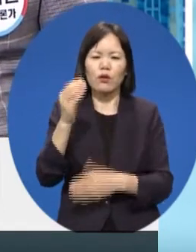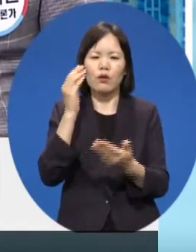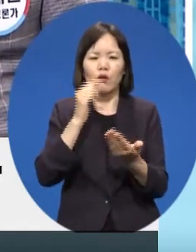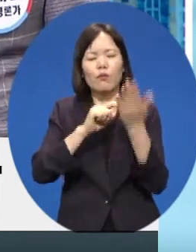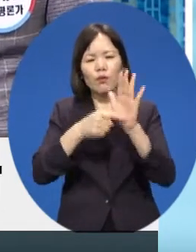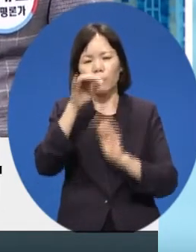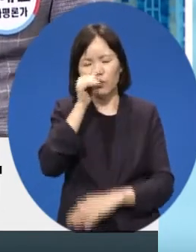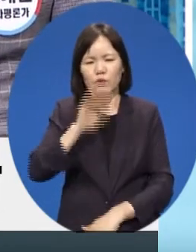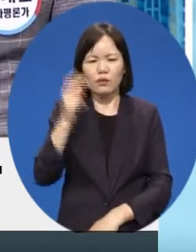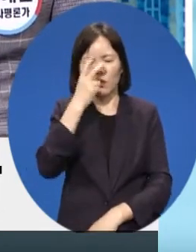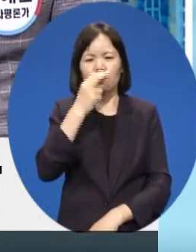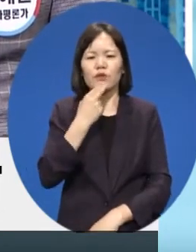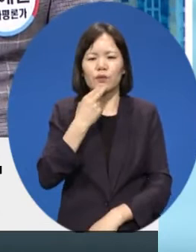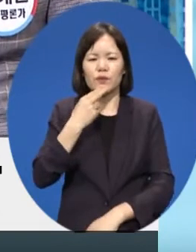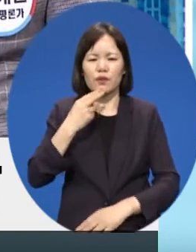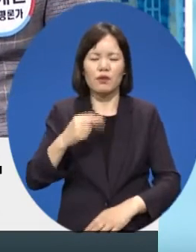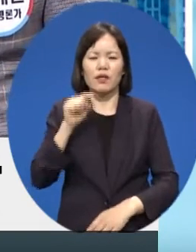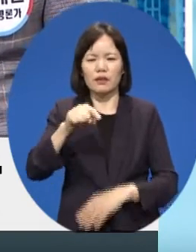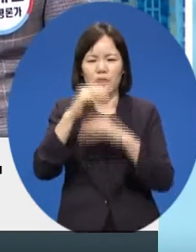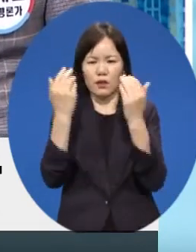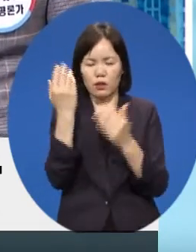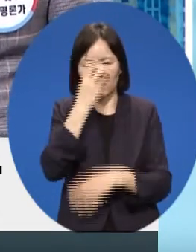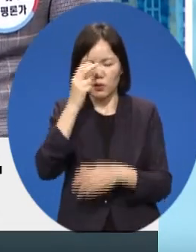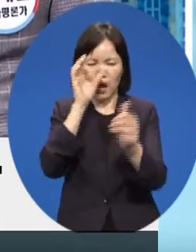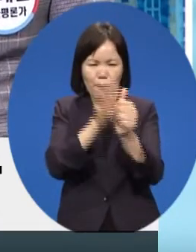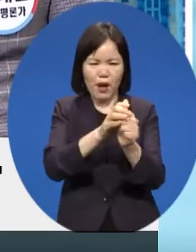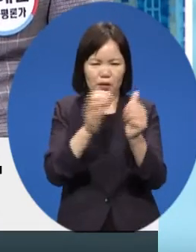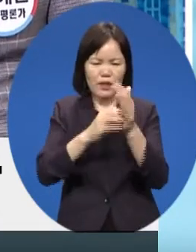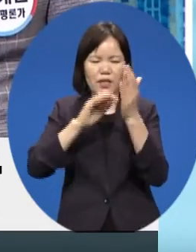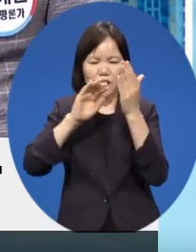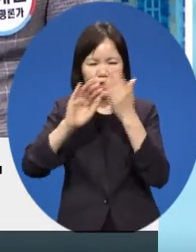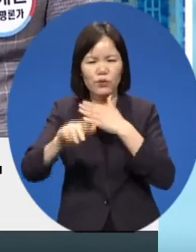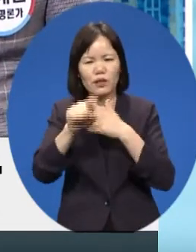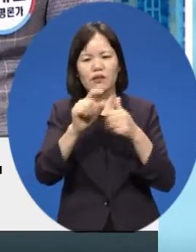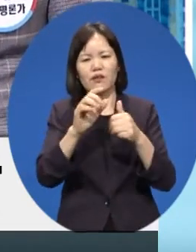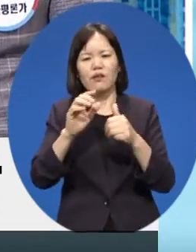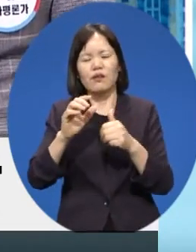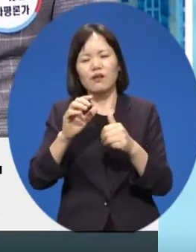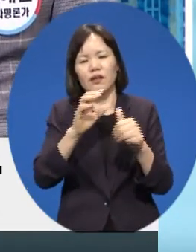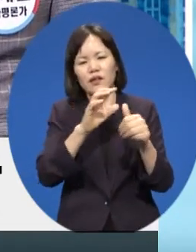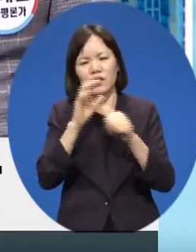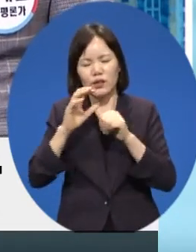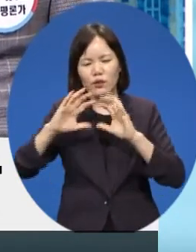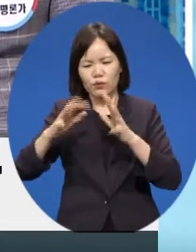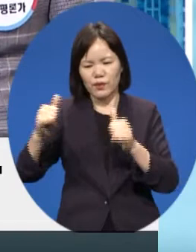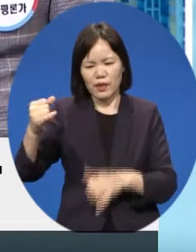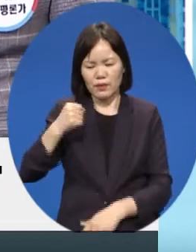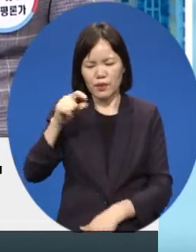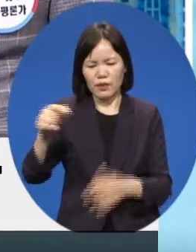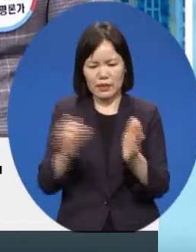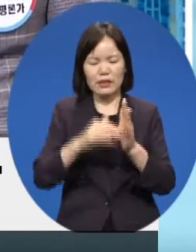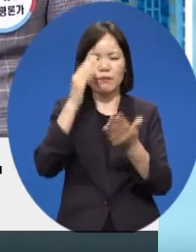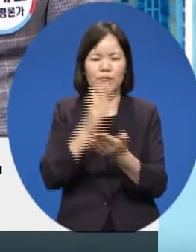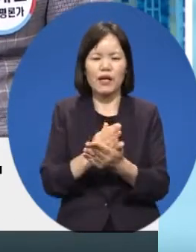않았거든요 일단 국민권익 이에 전수조사를 맡기면서 이를 명분으로 삼아 국민의 힘이 여기서 끝날 게 아니라 여야